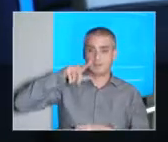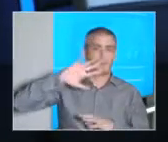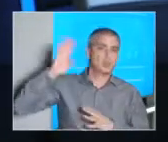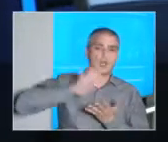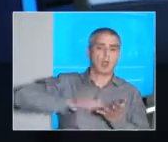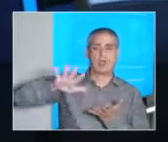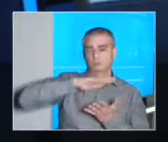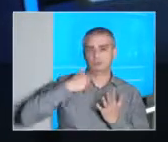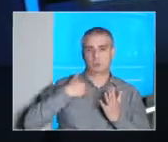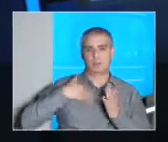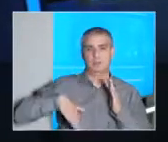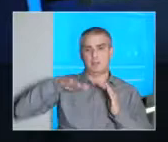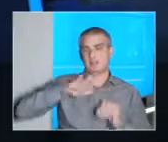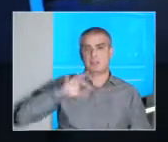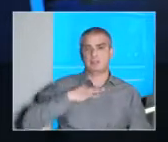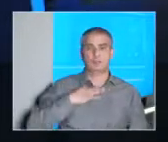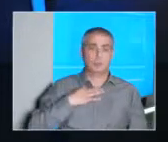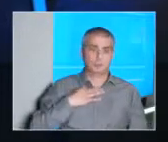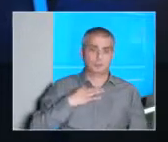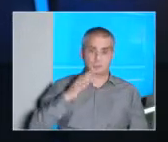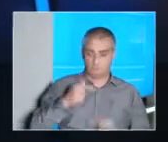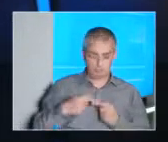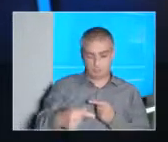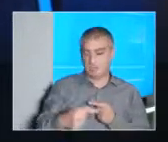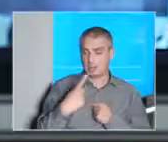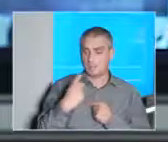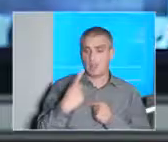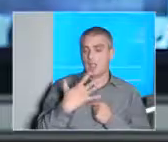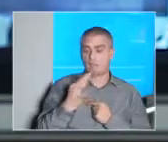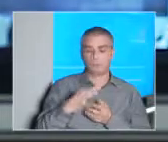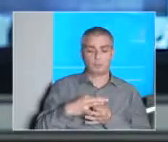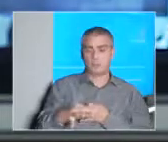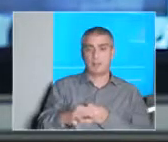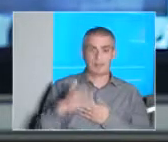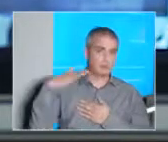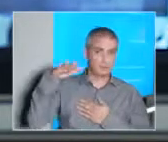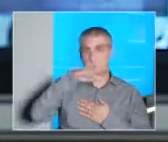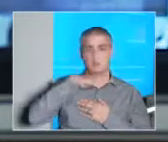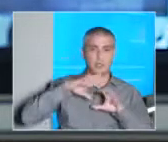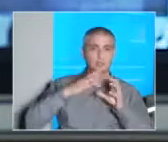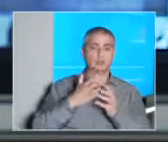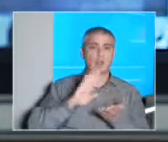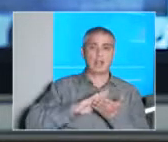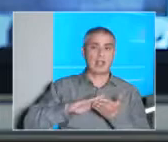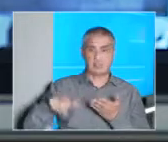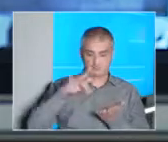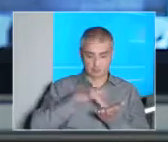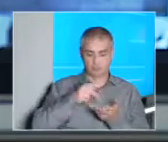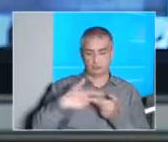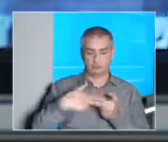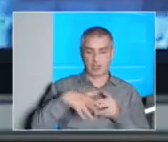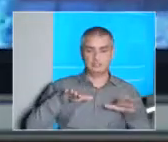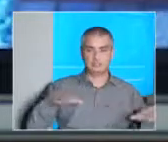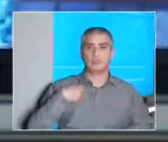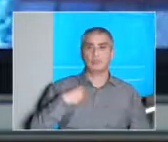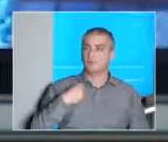כל האזור שאני מגדלת בהם את הילדים שלי, מרחק 100-150 מטר מעל אשכול גנים שנמצא סמוך